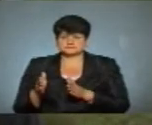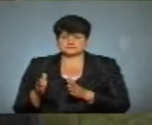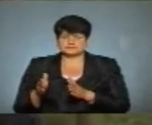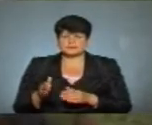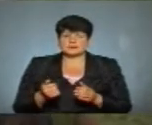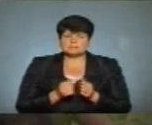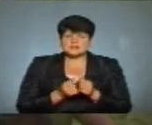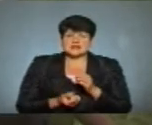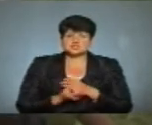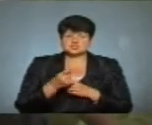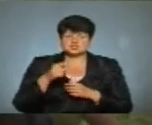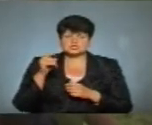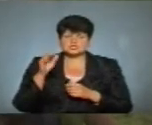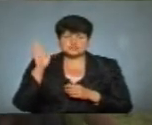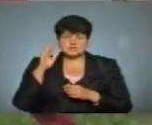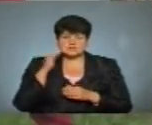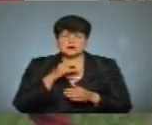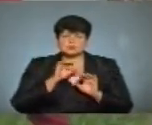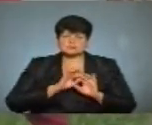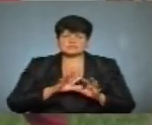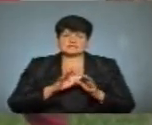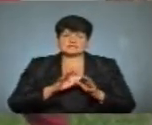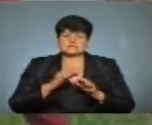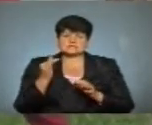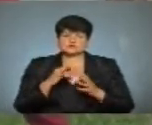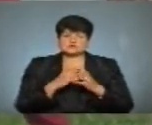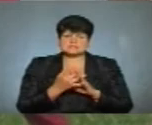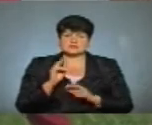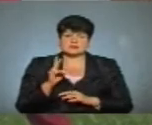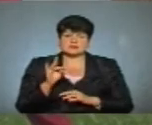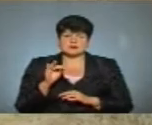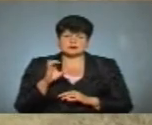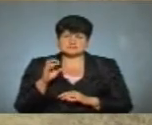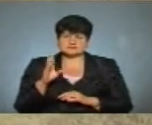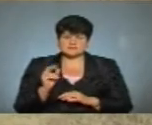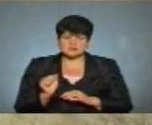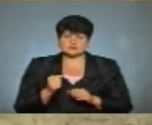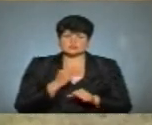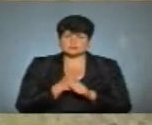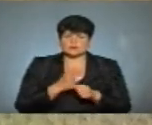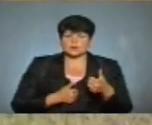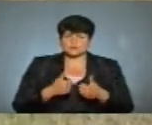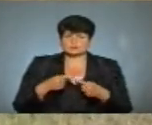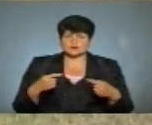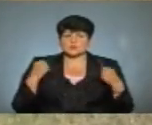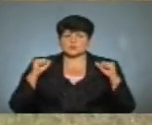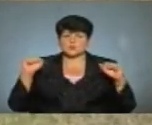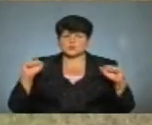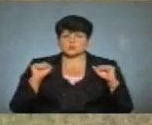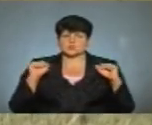джерела Богородиці учасникам марафону розповіли історію села Красівка. Також для них провели конкурси та руханку.